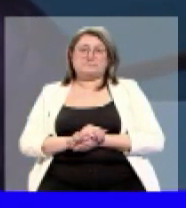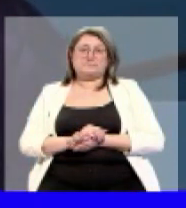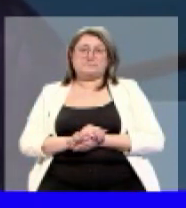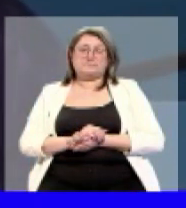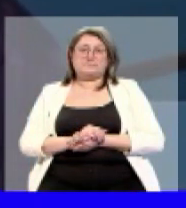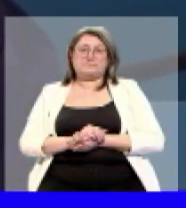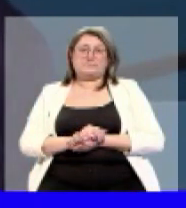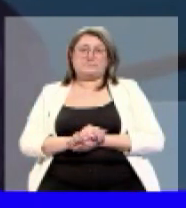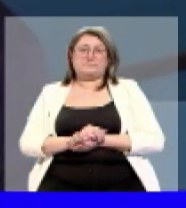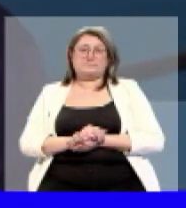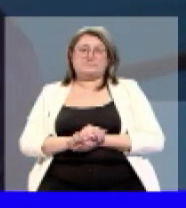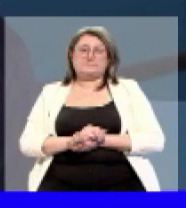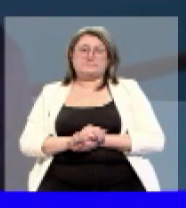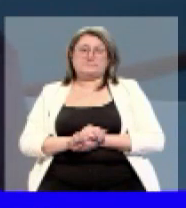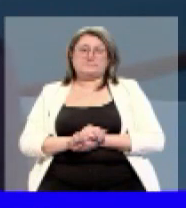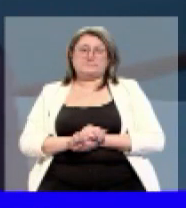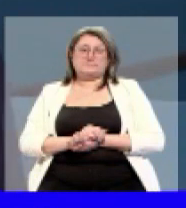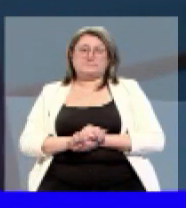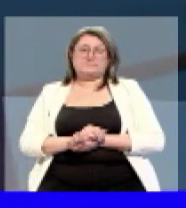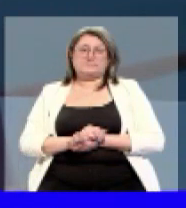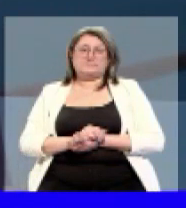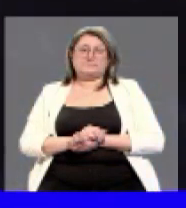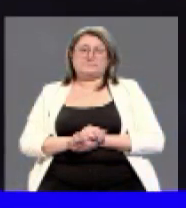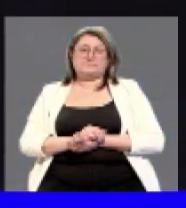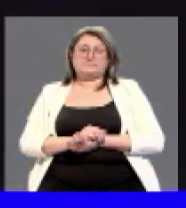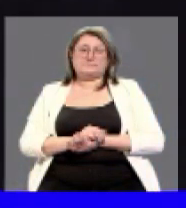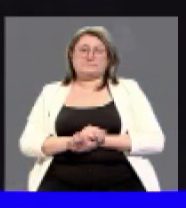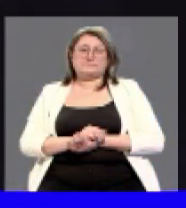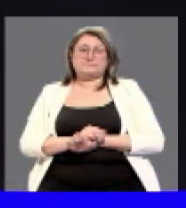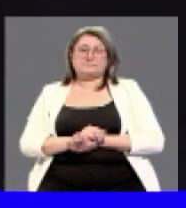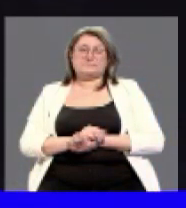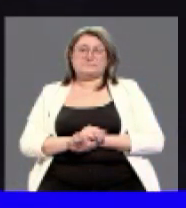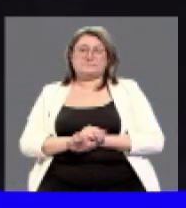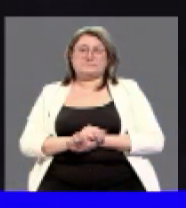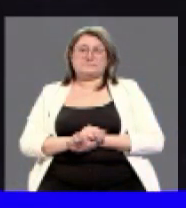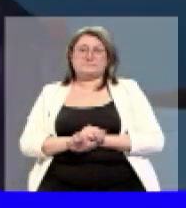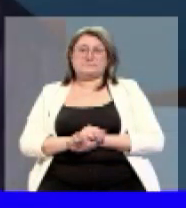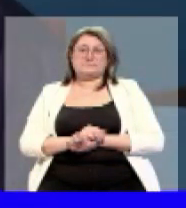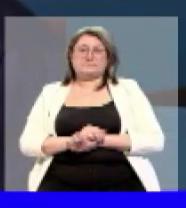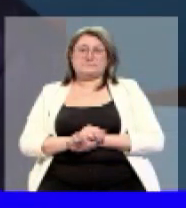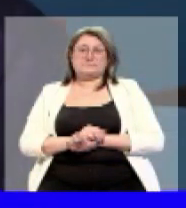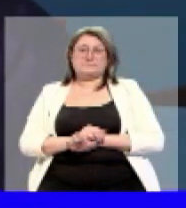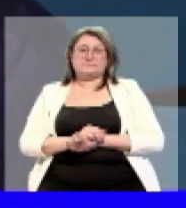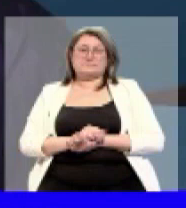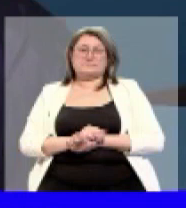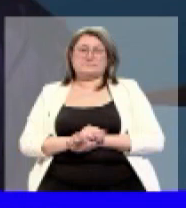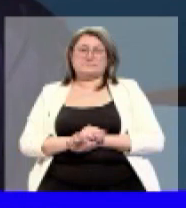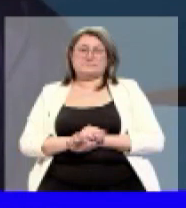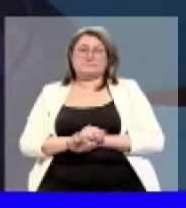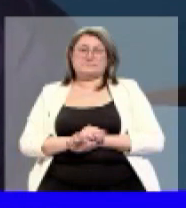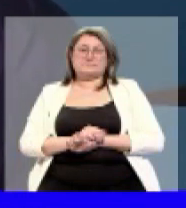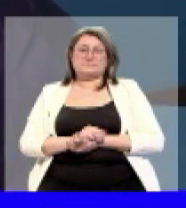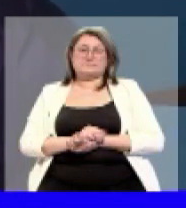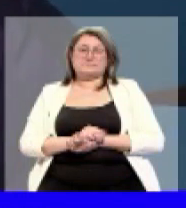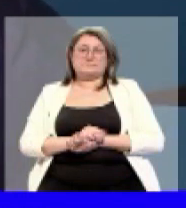Мақсат жергілікті халықты балықпен қамтамасыз ету. Қостанай облысы бойынша 63 тауарлы